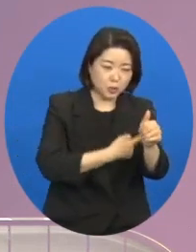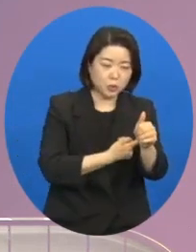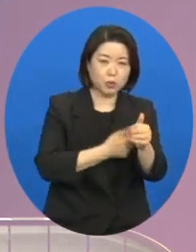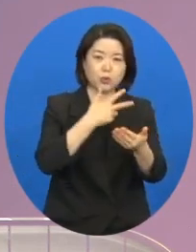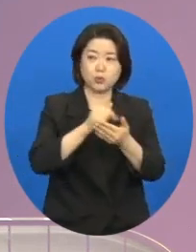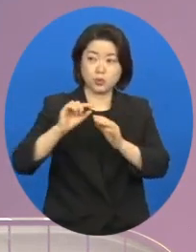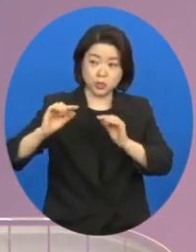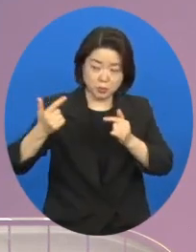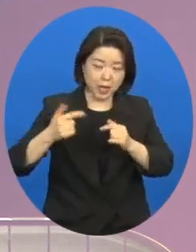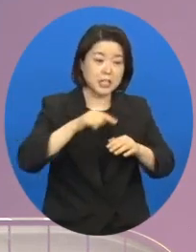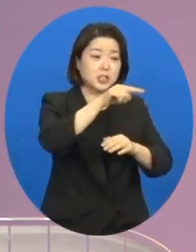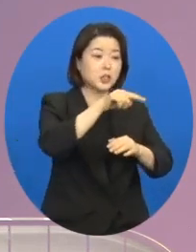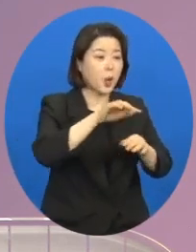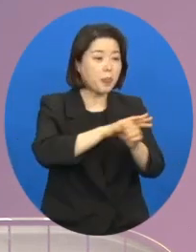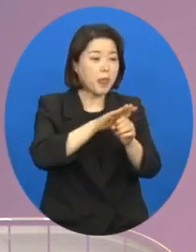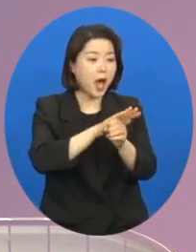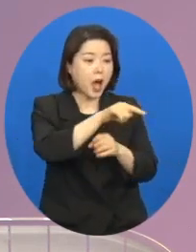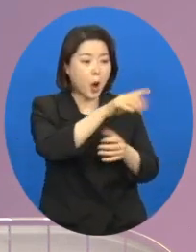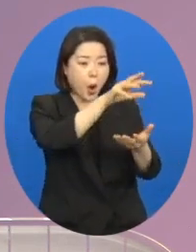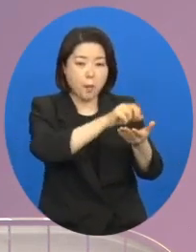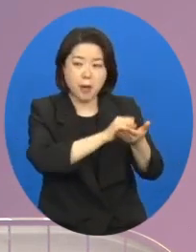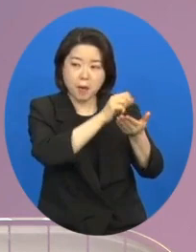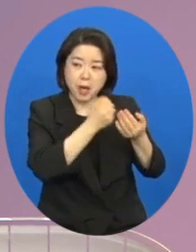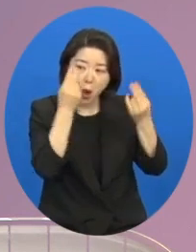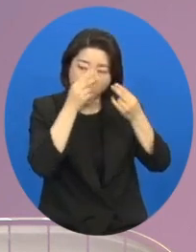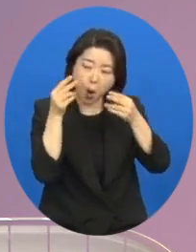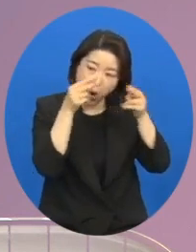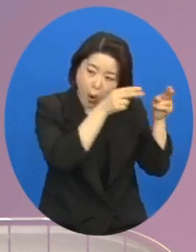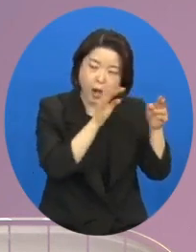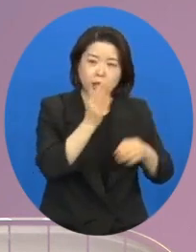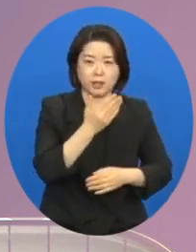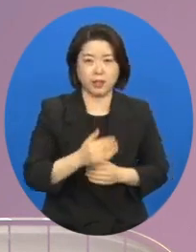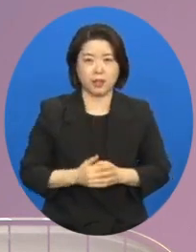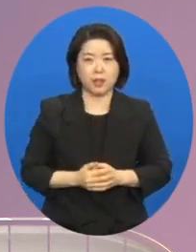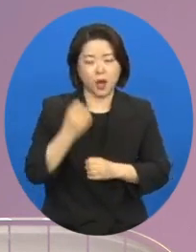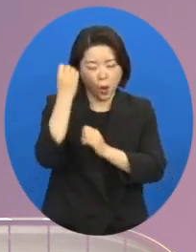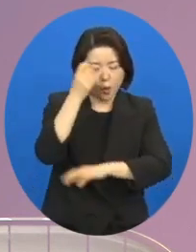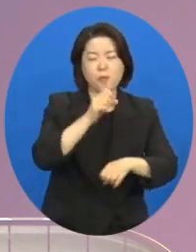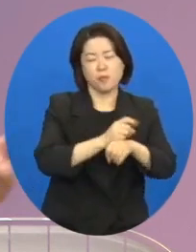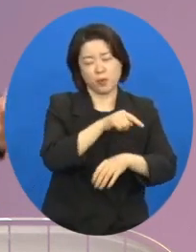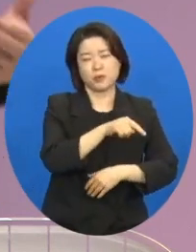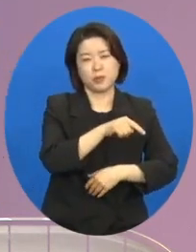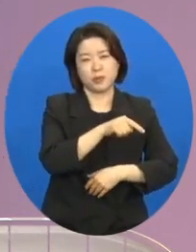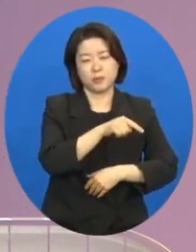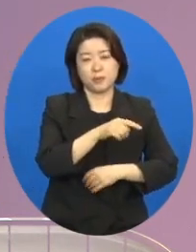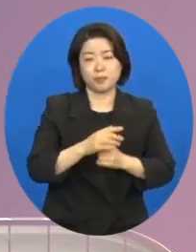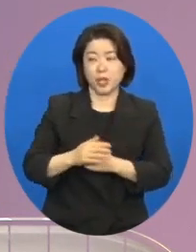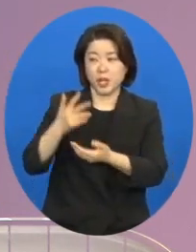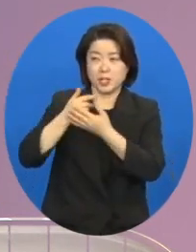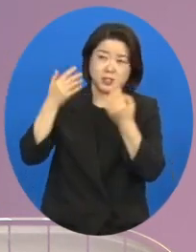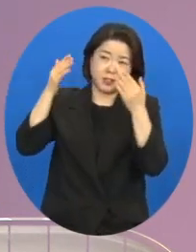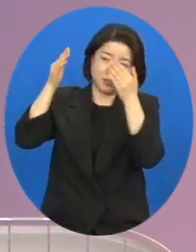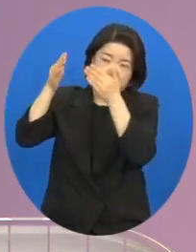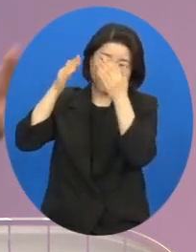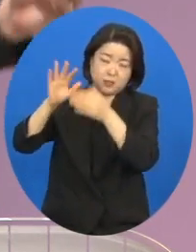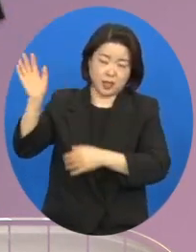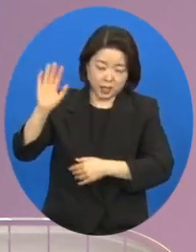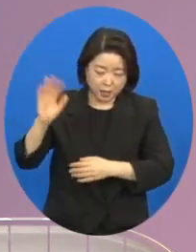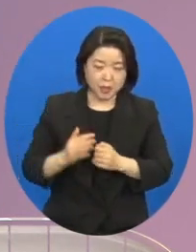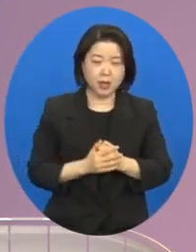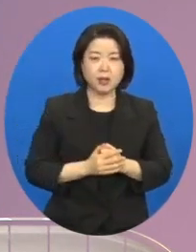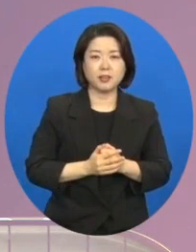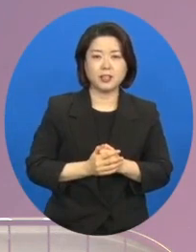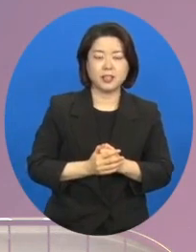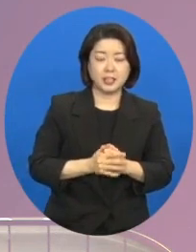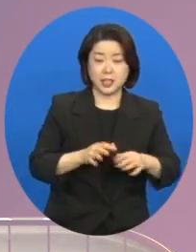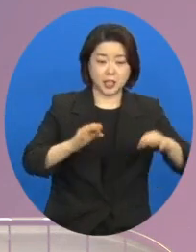것으로 사랑하기 흘러간다는 거예요. 우리의 본성이 그렇다는 거예요. 금방 우리 마음에는 온갖 잡동사니로 가득 차서